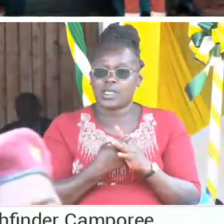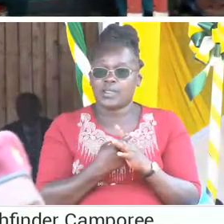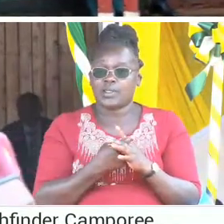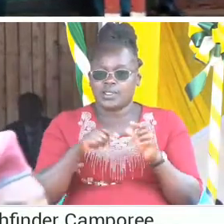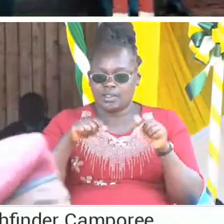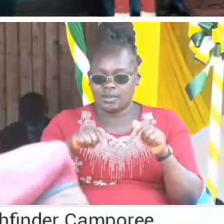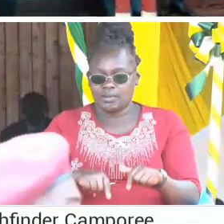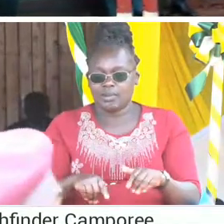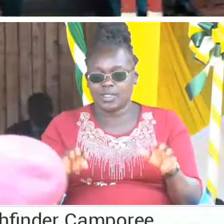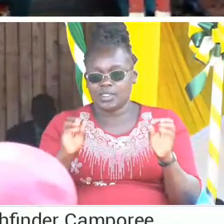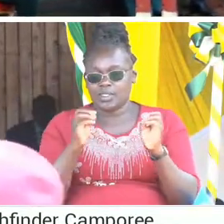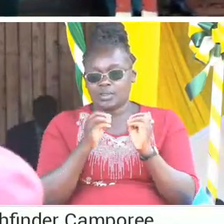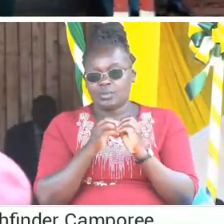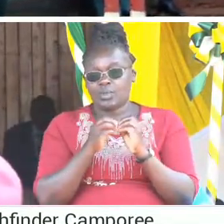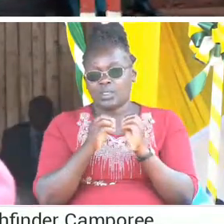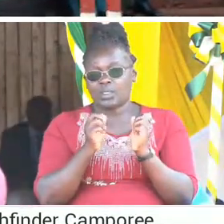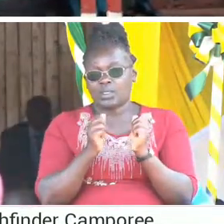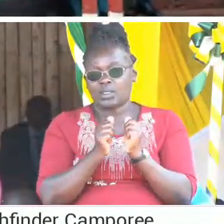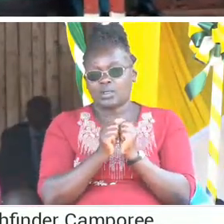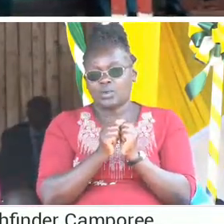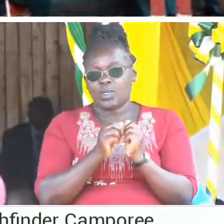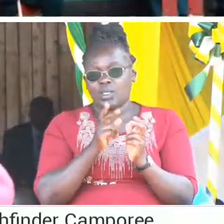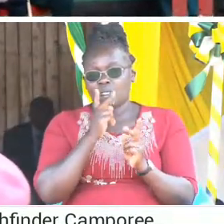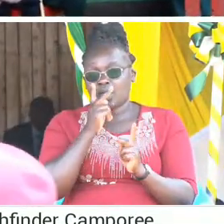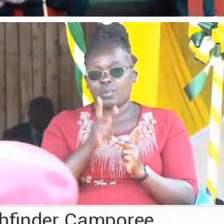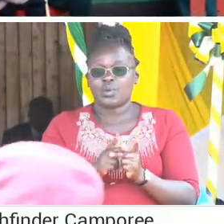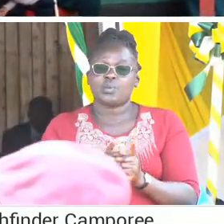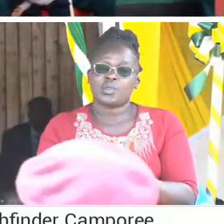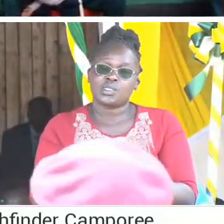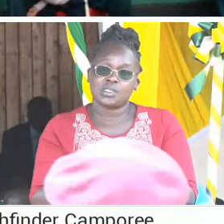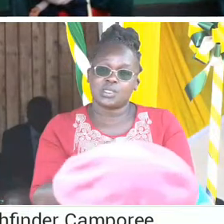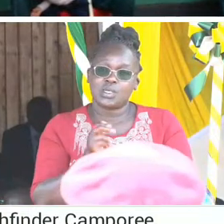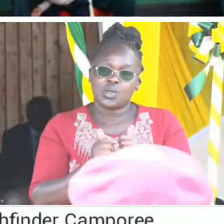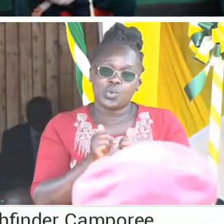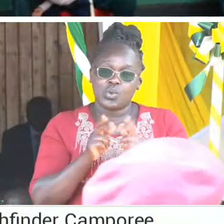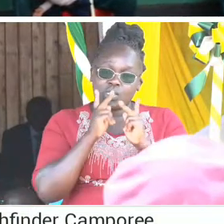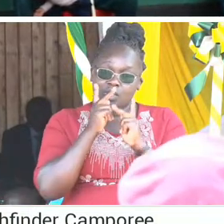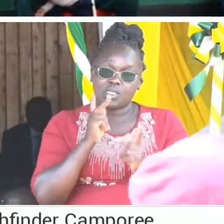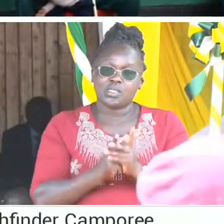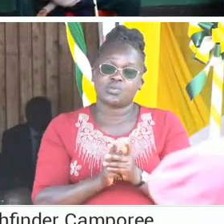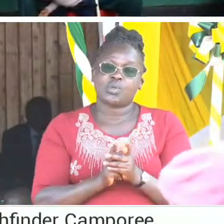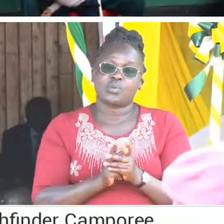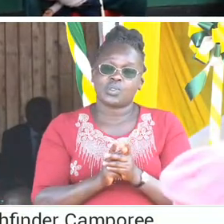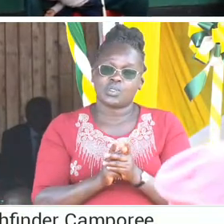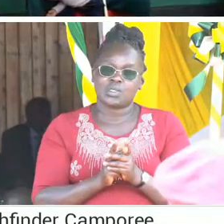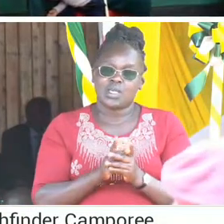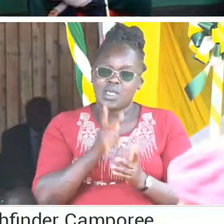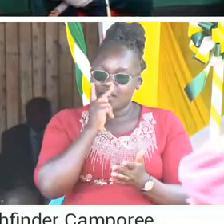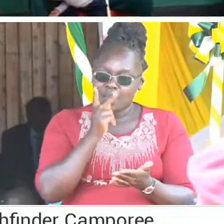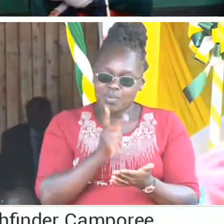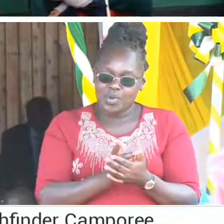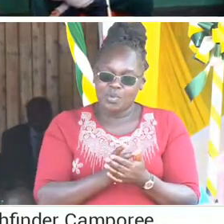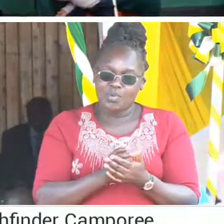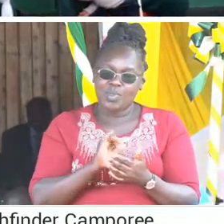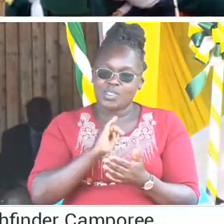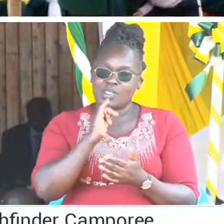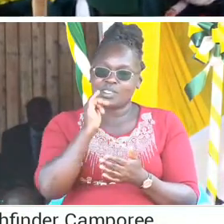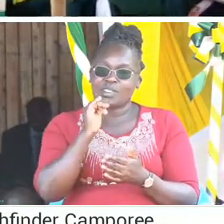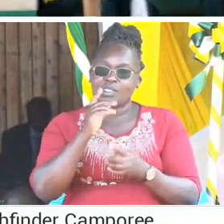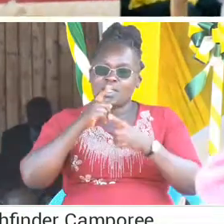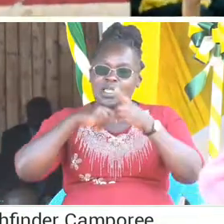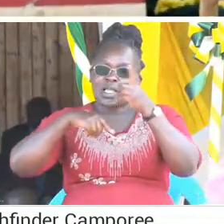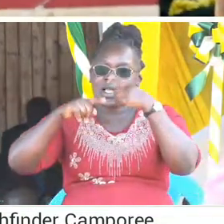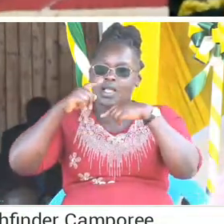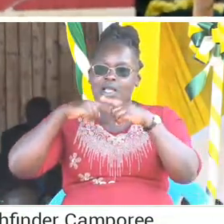pekee, ahadi ambayo tunaingoja kwa hamu, ahadi ya kuja kwa Yesu mara ya pili. Jamani Bwana